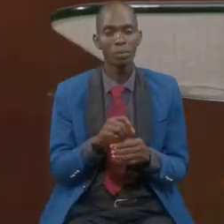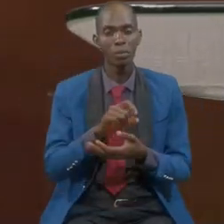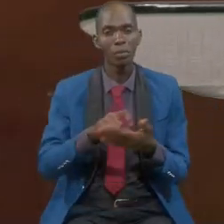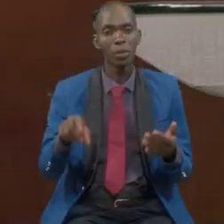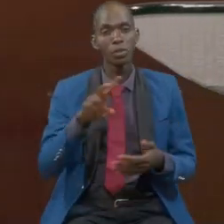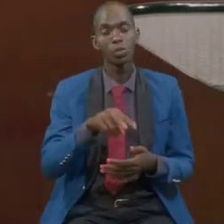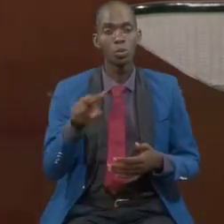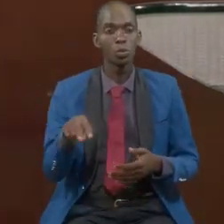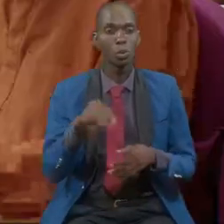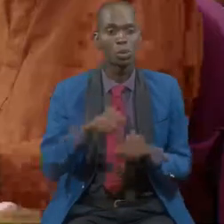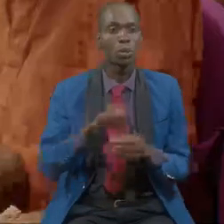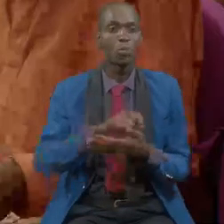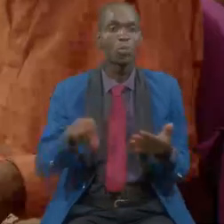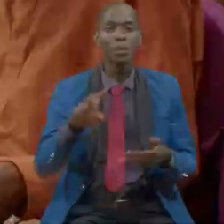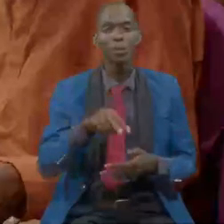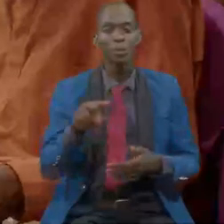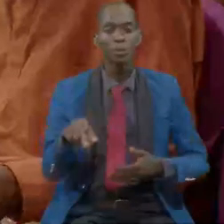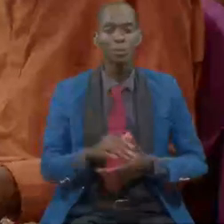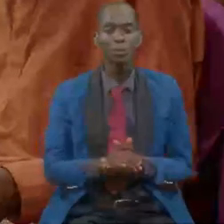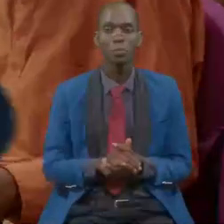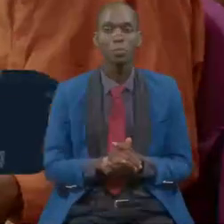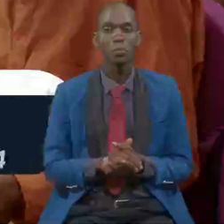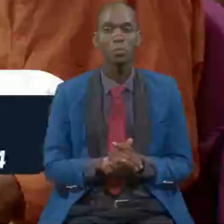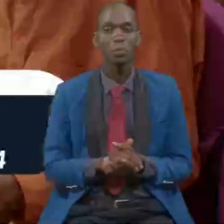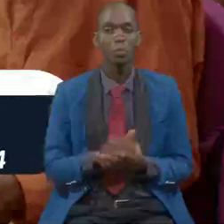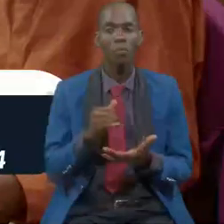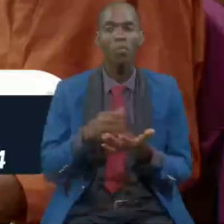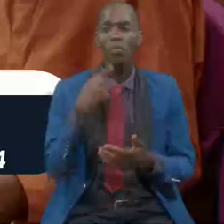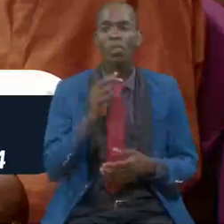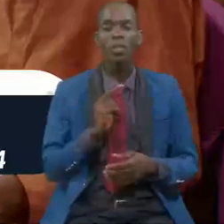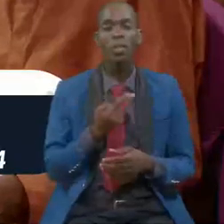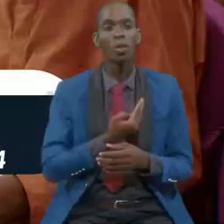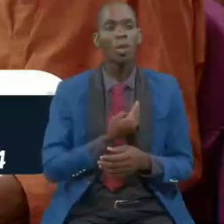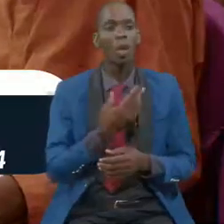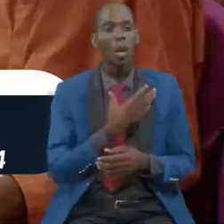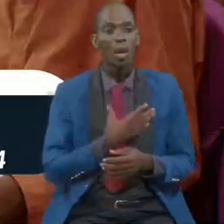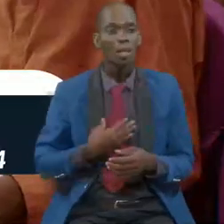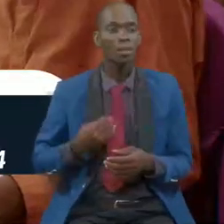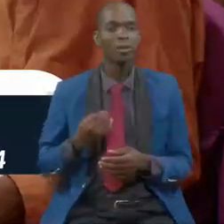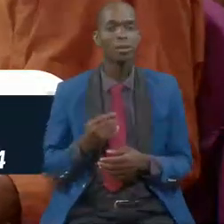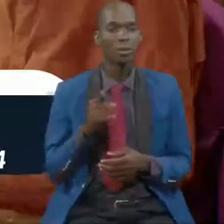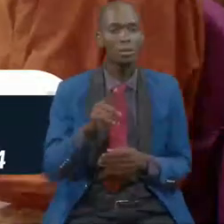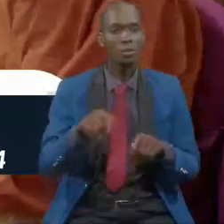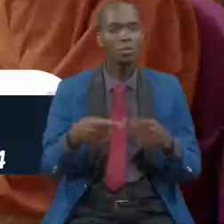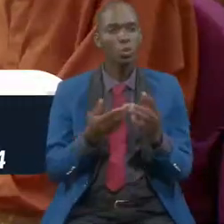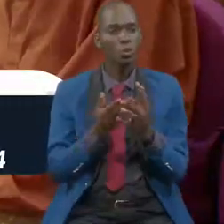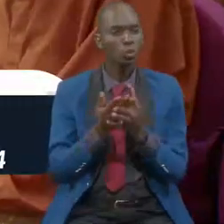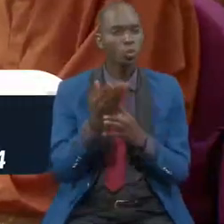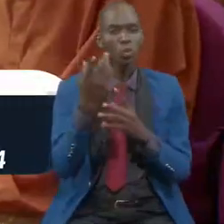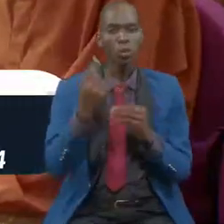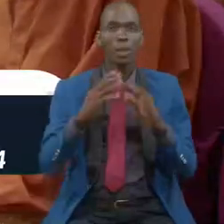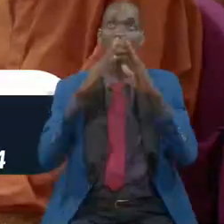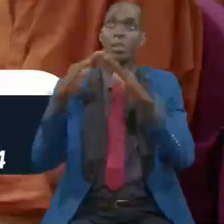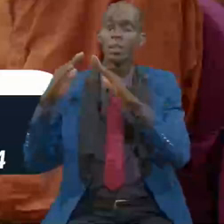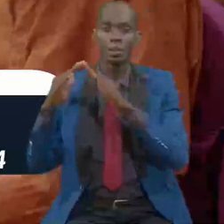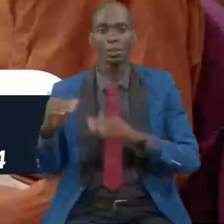voir le verset 22. 22 nous dit, Jésus traversait